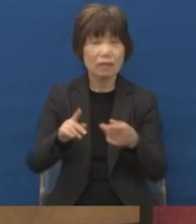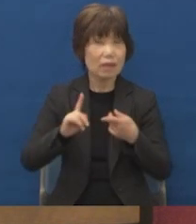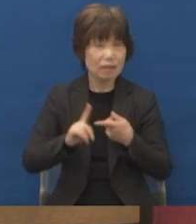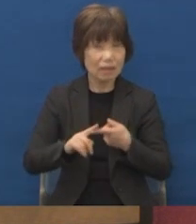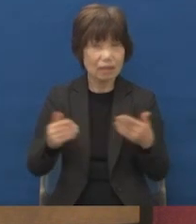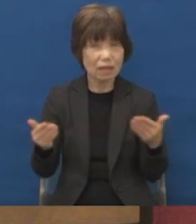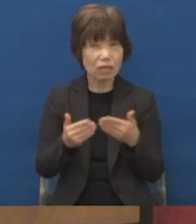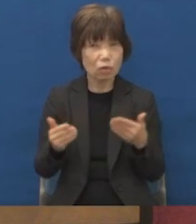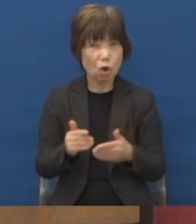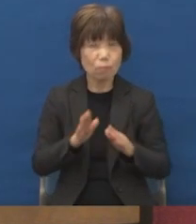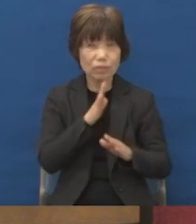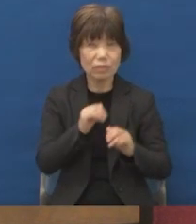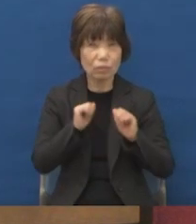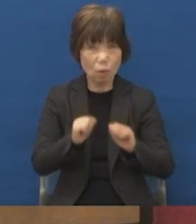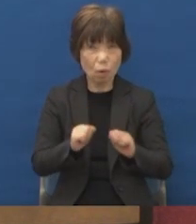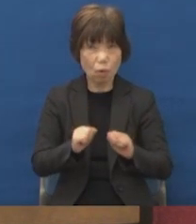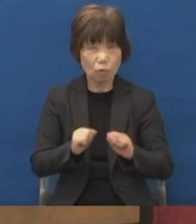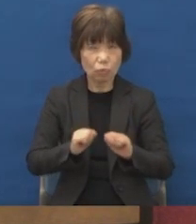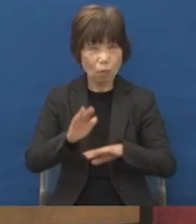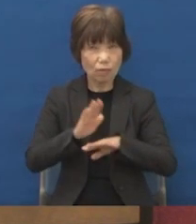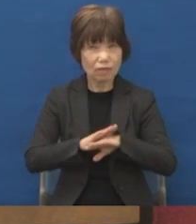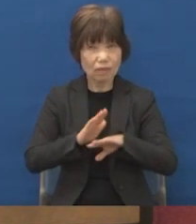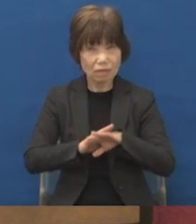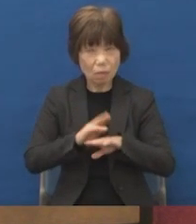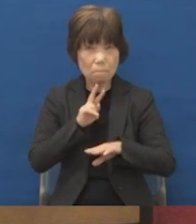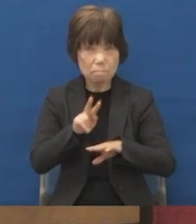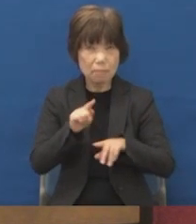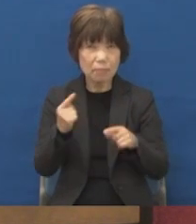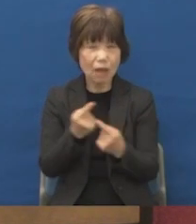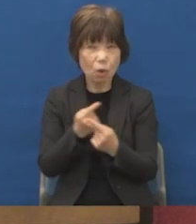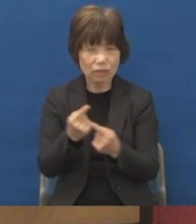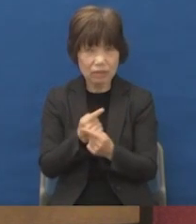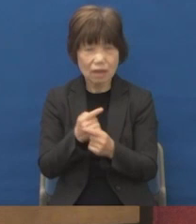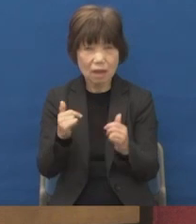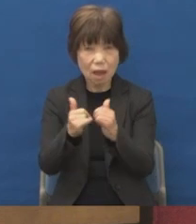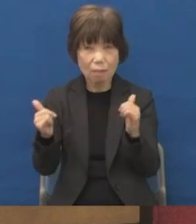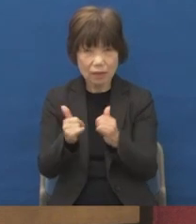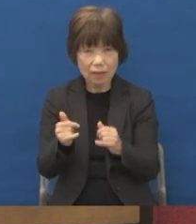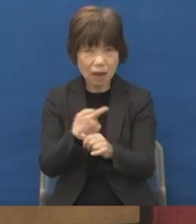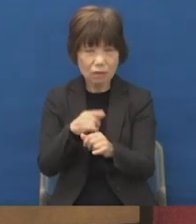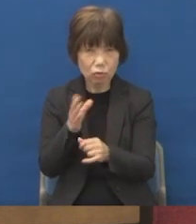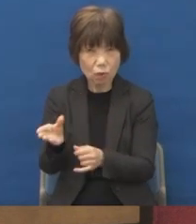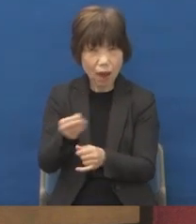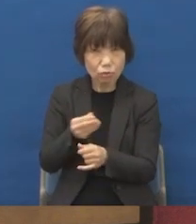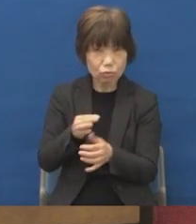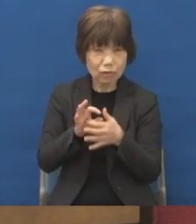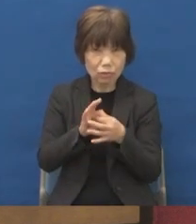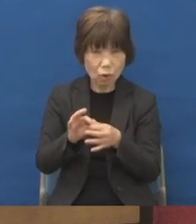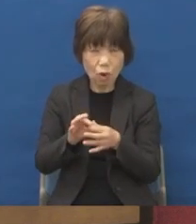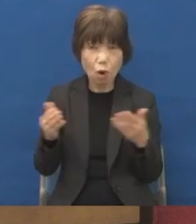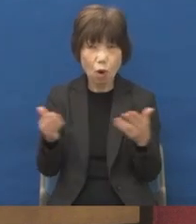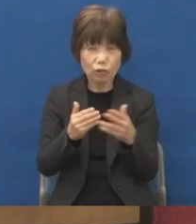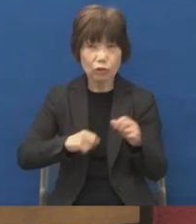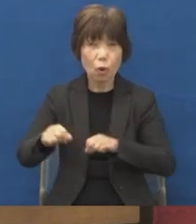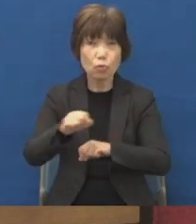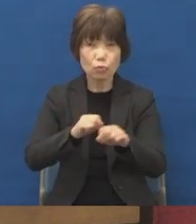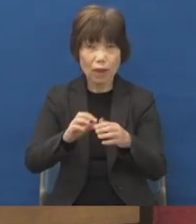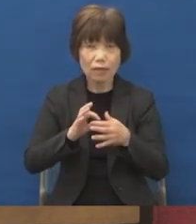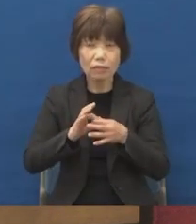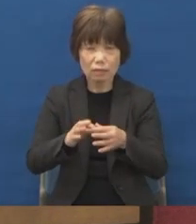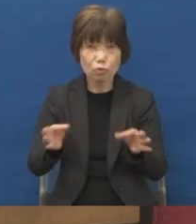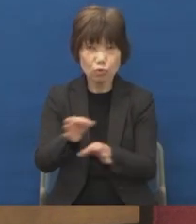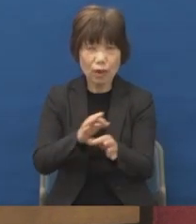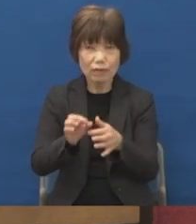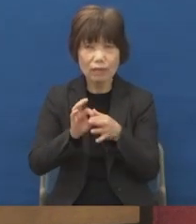執行体制の見直しや民間活力の導入等、効果的な事業運営に努めることで、建設改